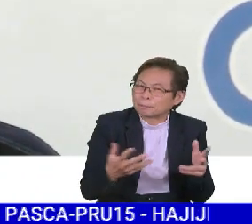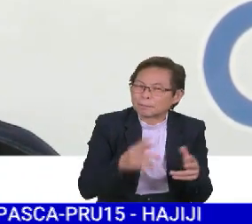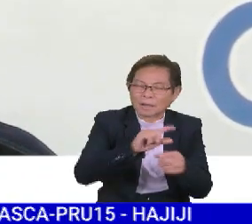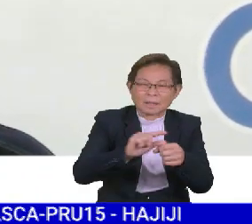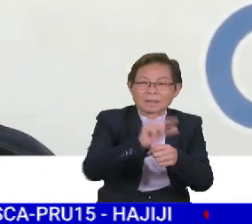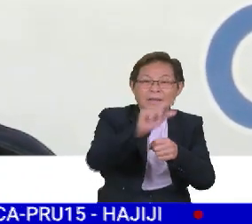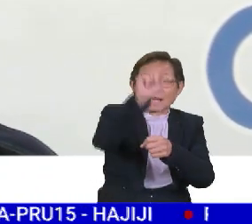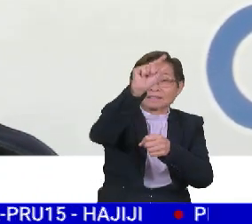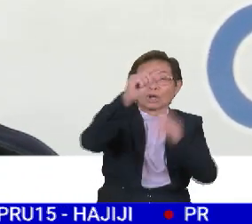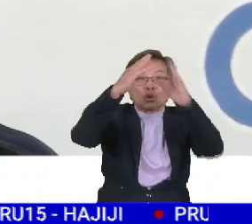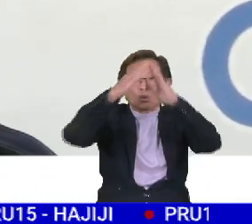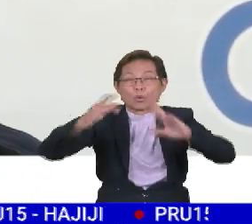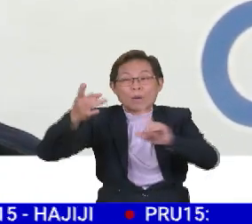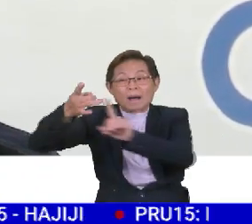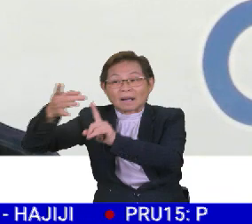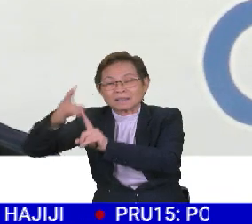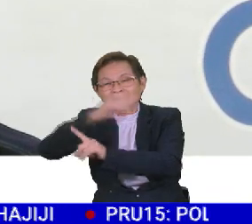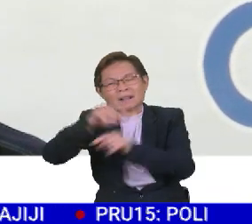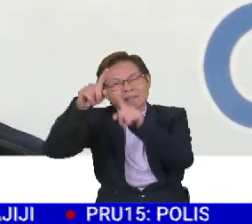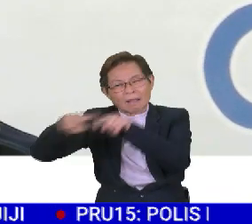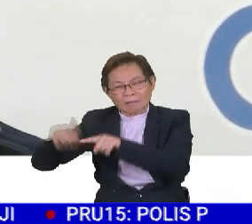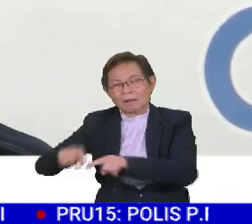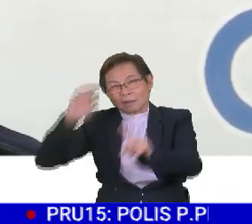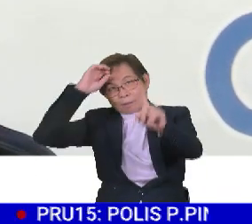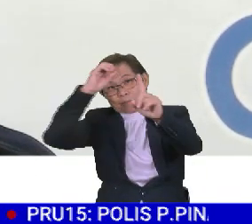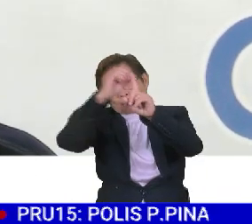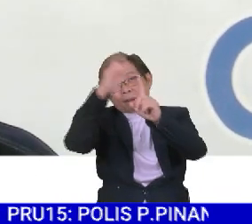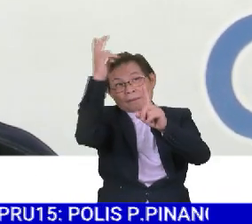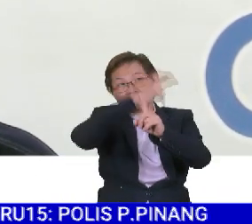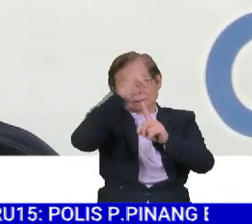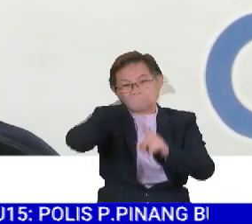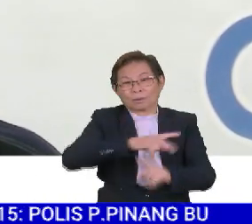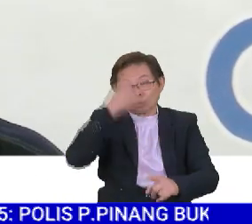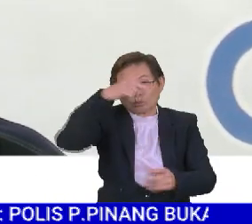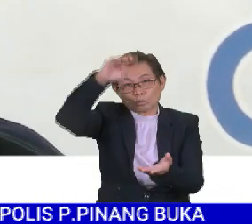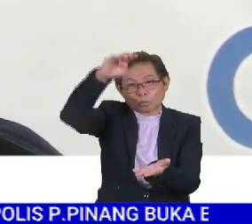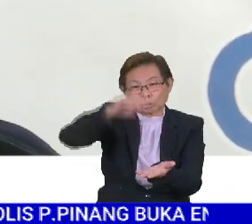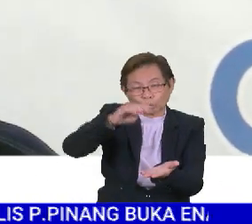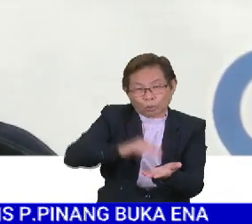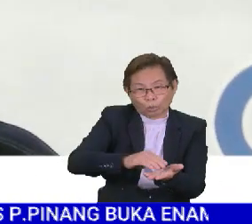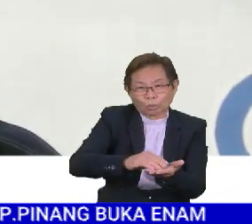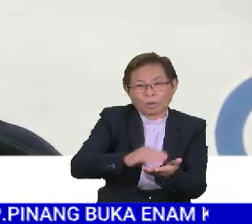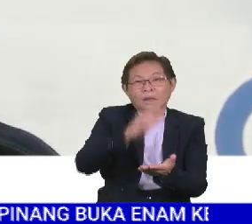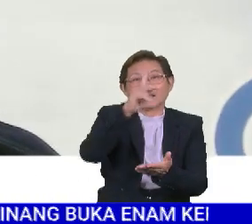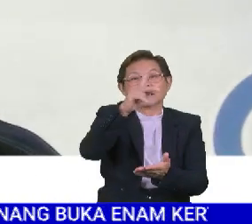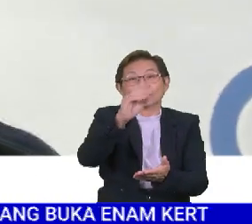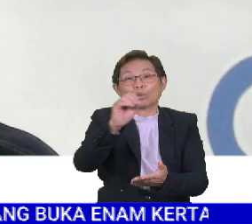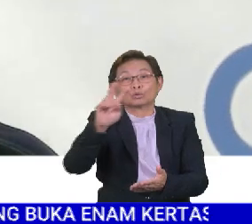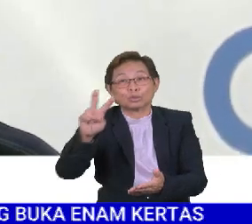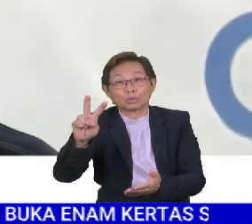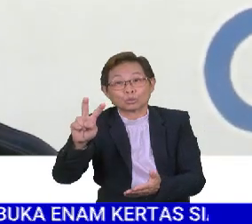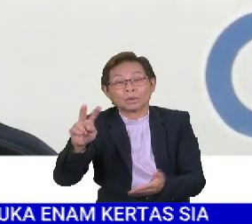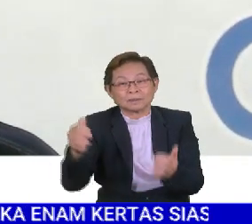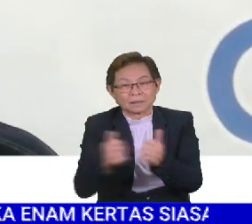gas rumah kaca dan sebagainya. Ini adalah matlamat kerajaan lah, untuk mengurangkan karbon dioksida ni, dan juga